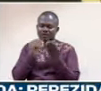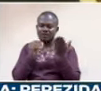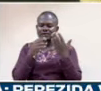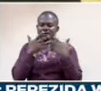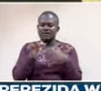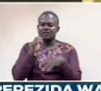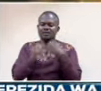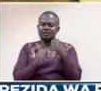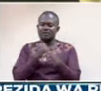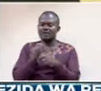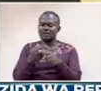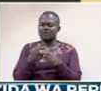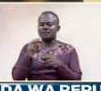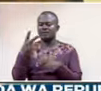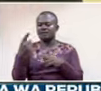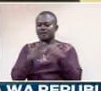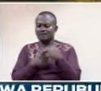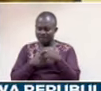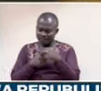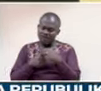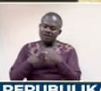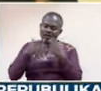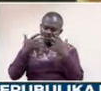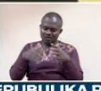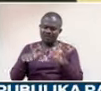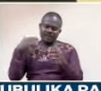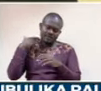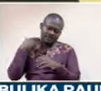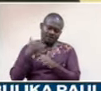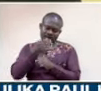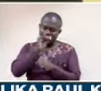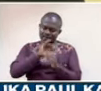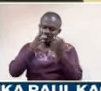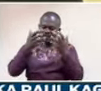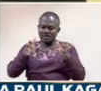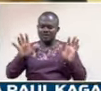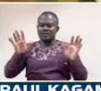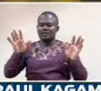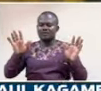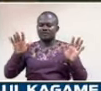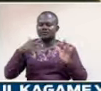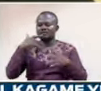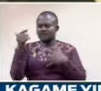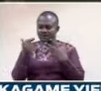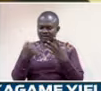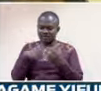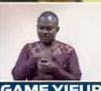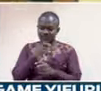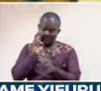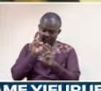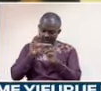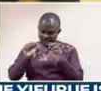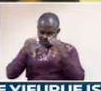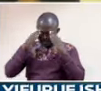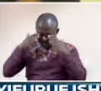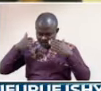hashize imyaka 26 kuva twaba muri genocide ni ikintu twashyira